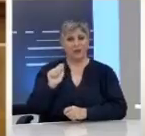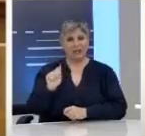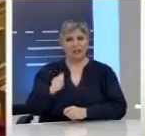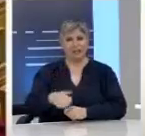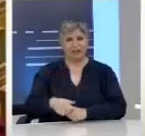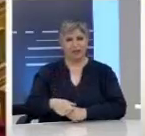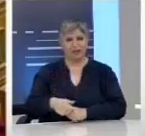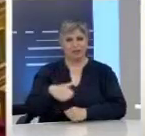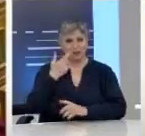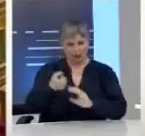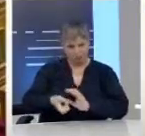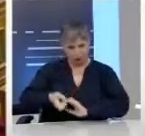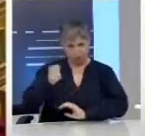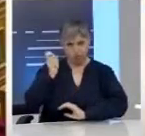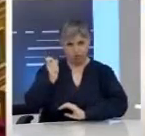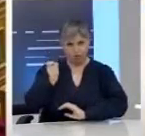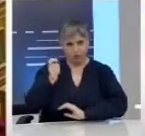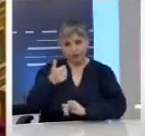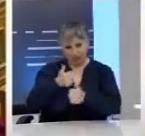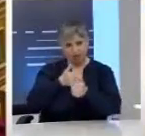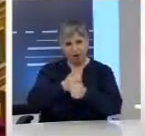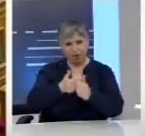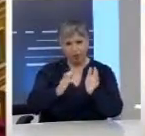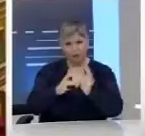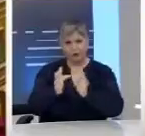Φύσα, για το Φύσα,